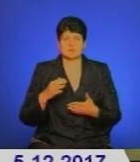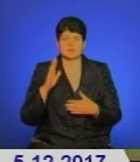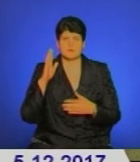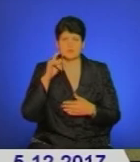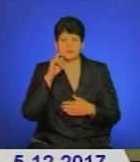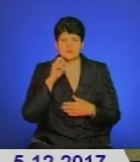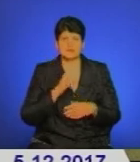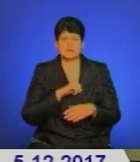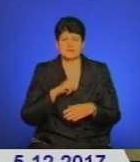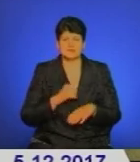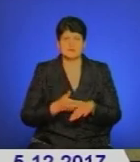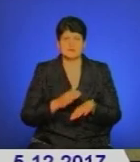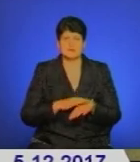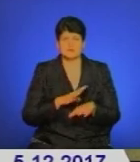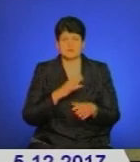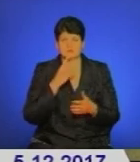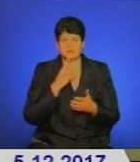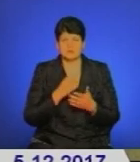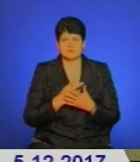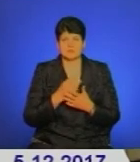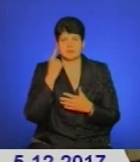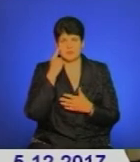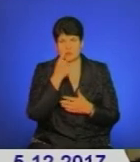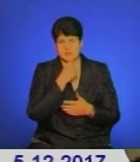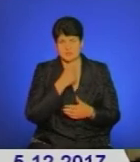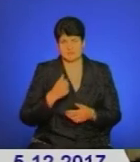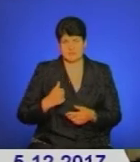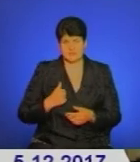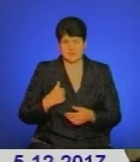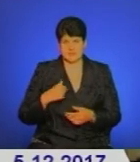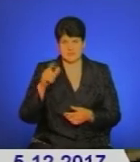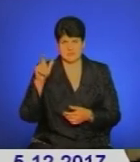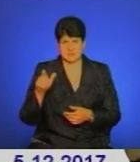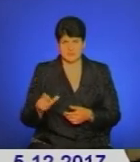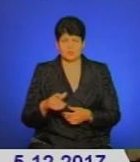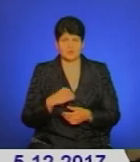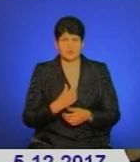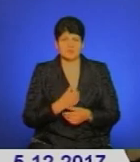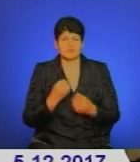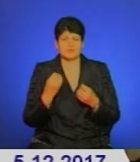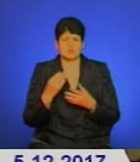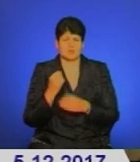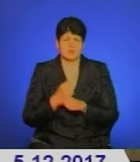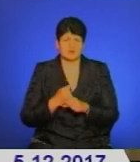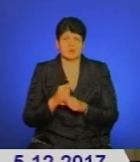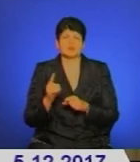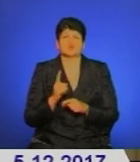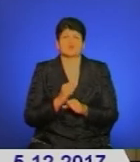що найважче на фронті було відобразити на полотні очі бійців. Було бажання просто працювати, щось робити.